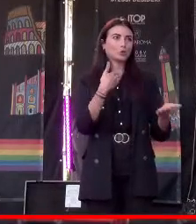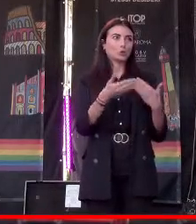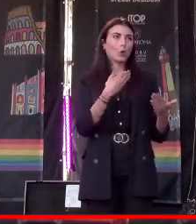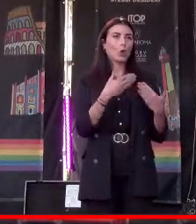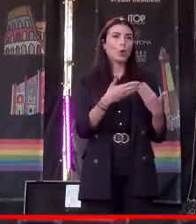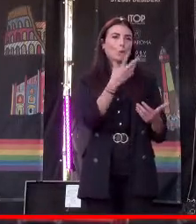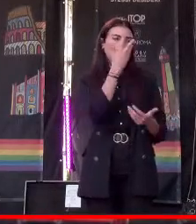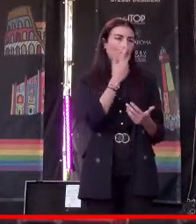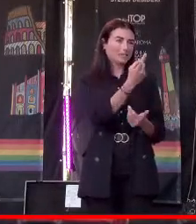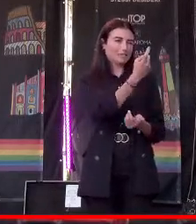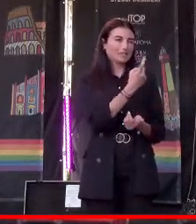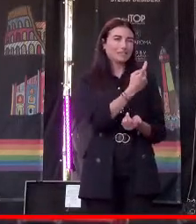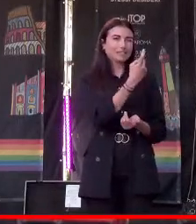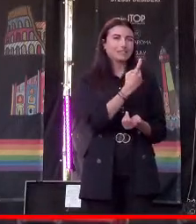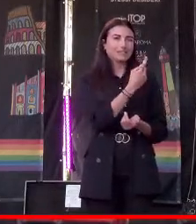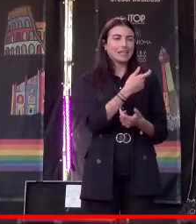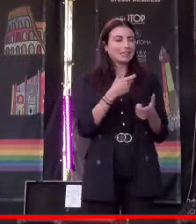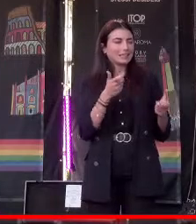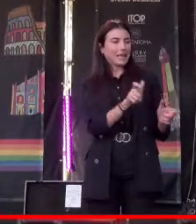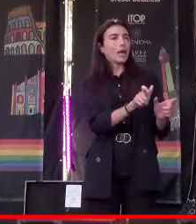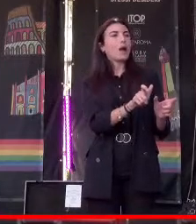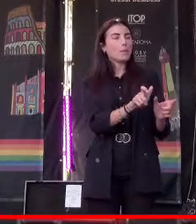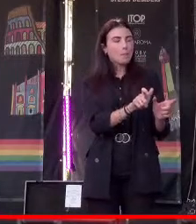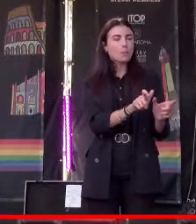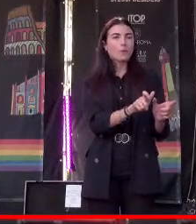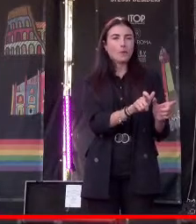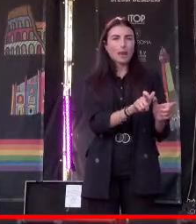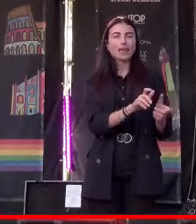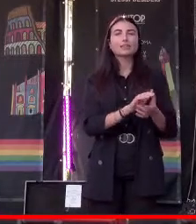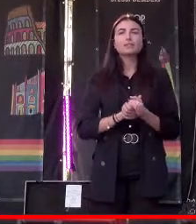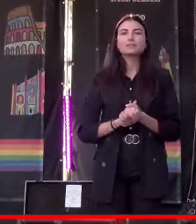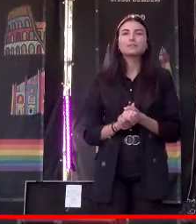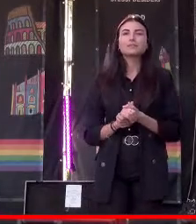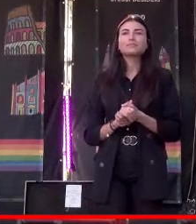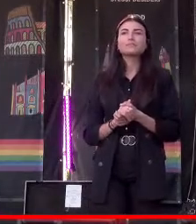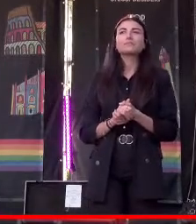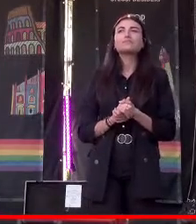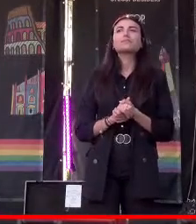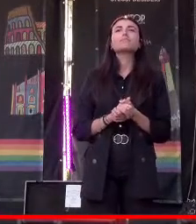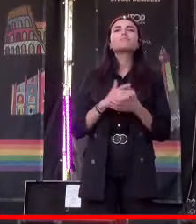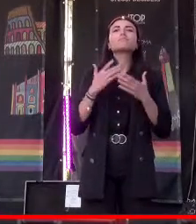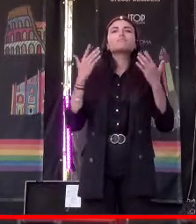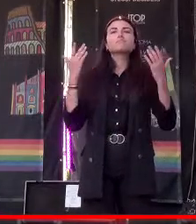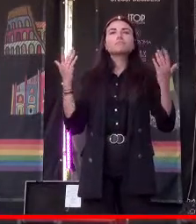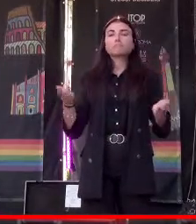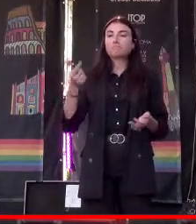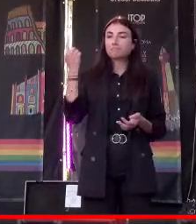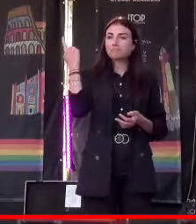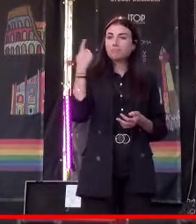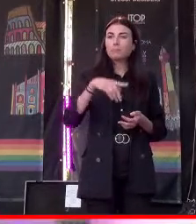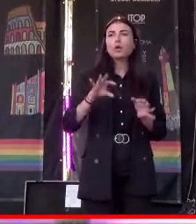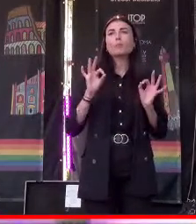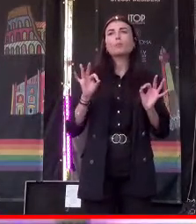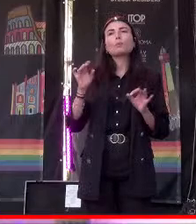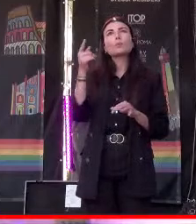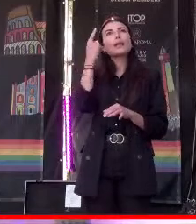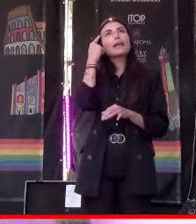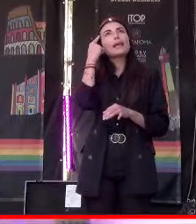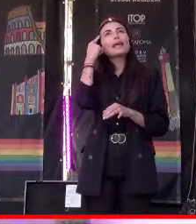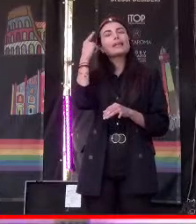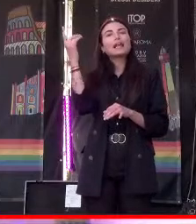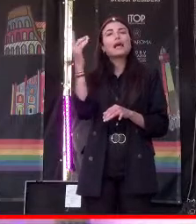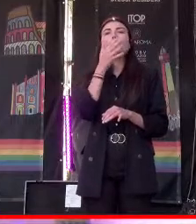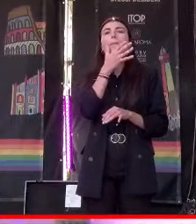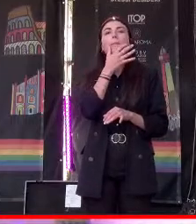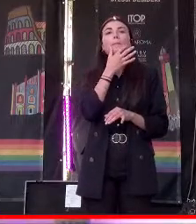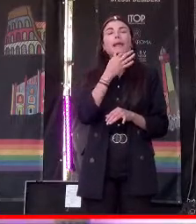lo fa. Facciamo pastura e poi qualche istituzione ci casca. E bene, quindi l'ho trovata un'ottima idea per